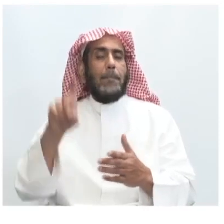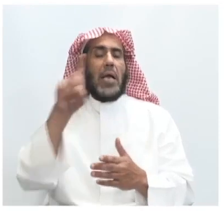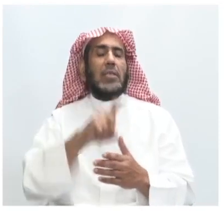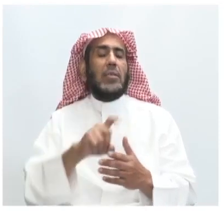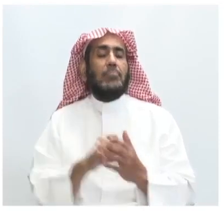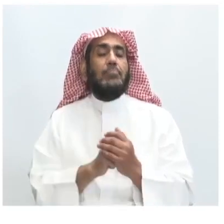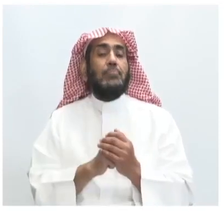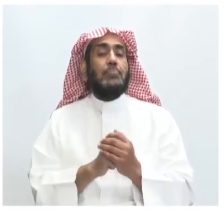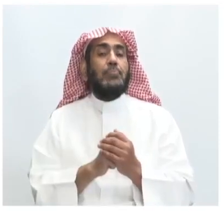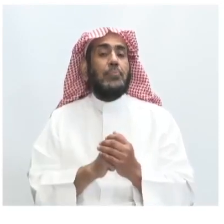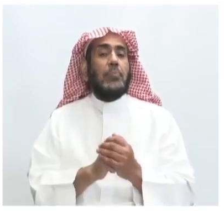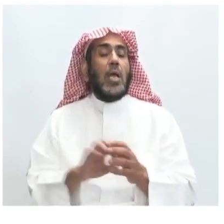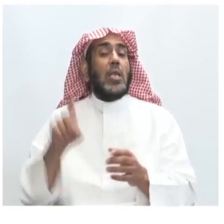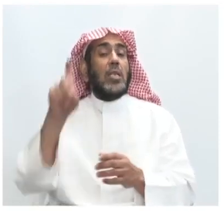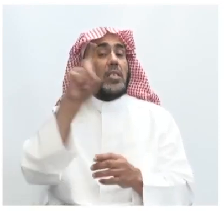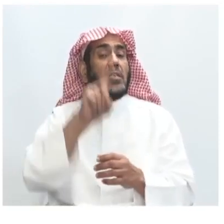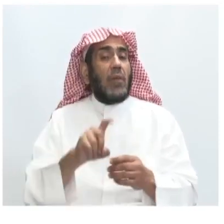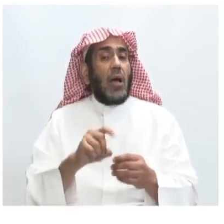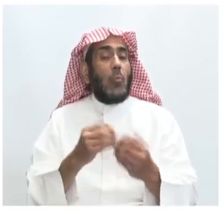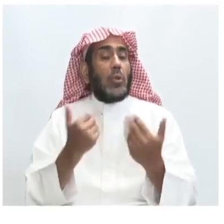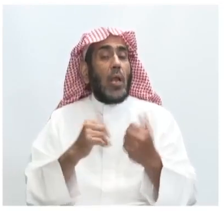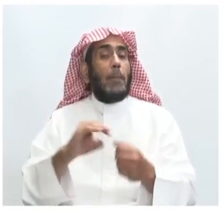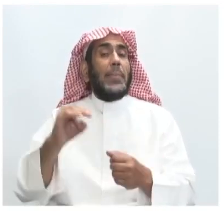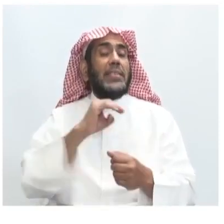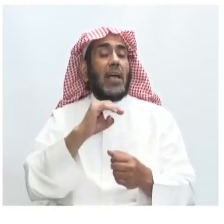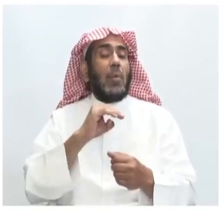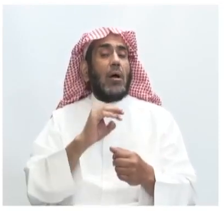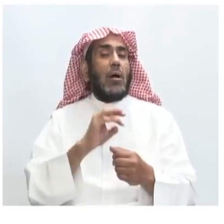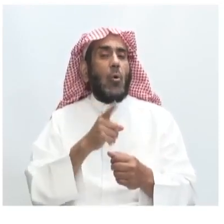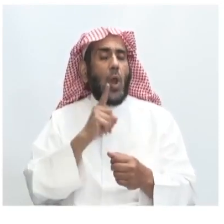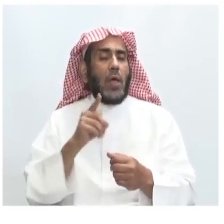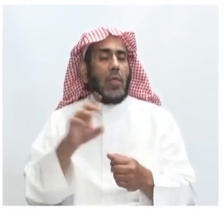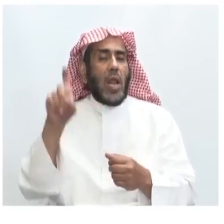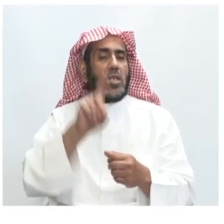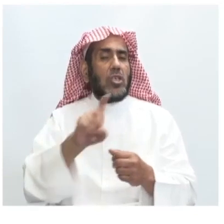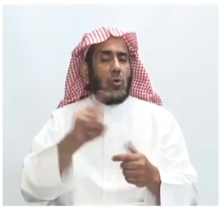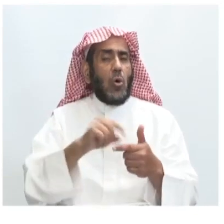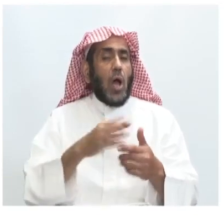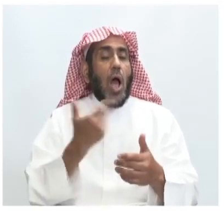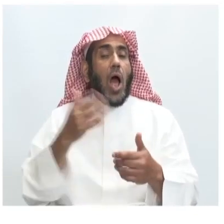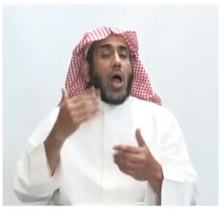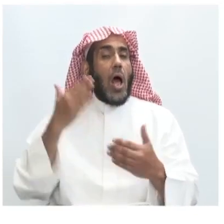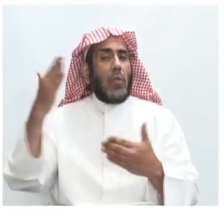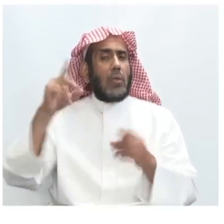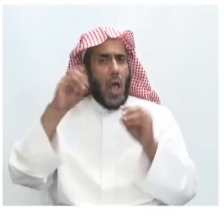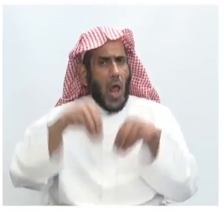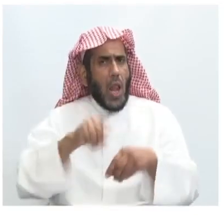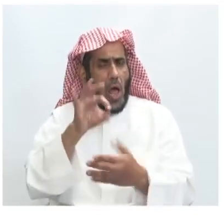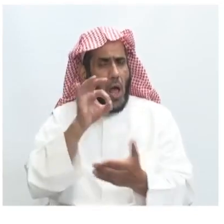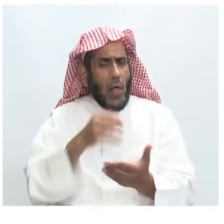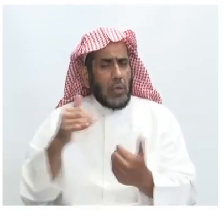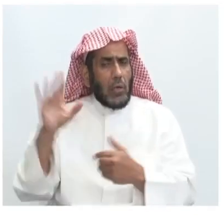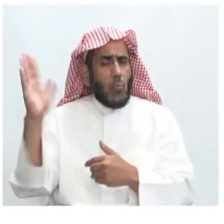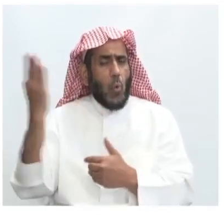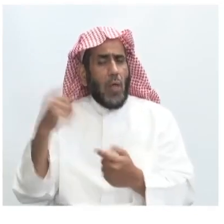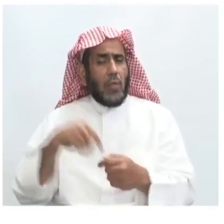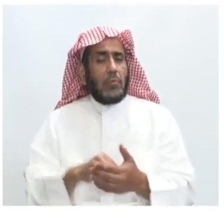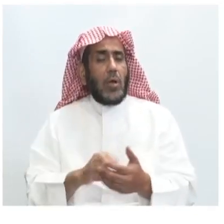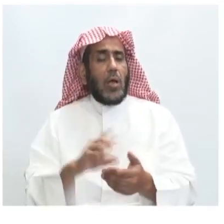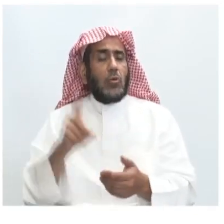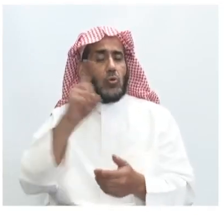عنه اذا استفهام هو طلب اجابه طلب اجازه الاسئله هل حضرت المحاضره او